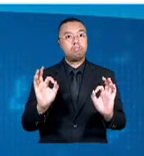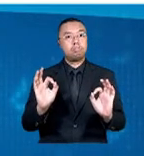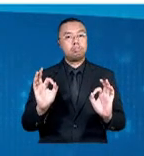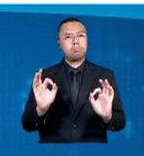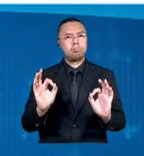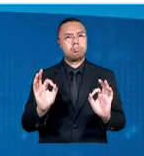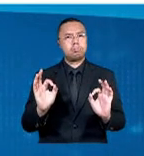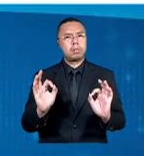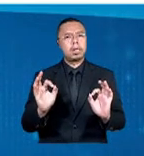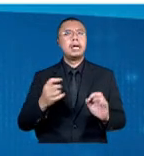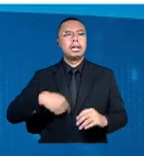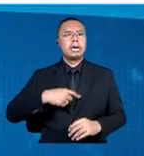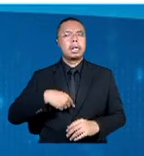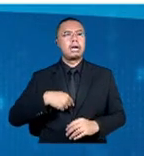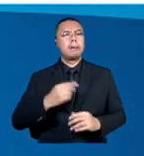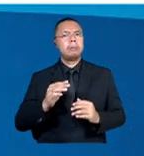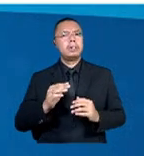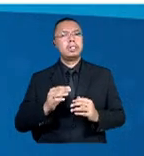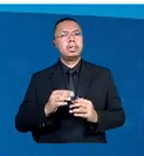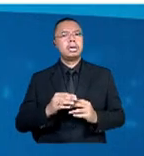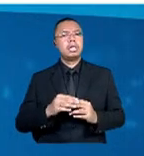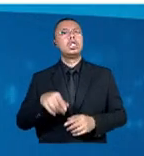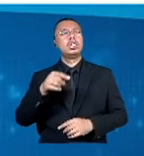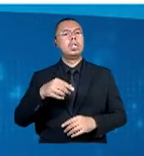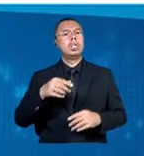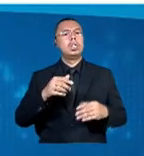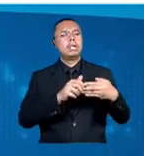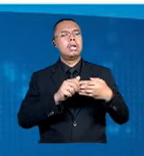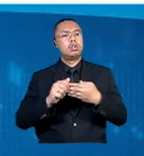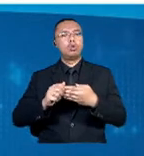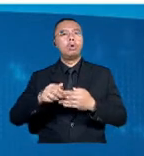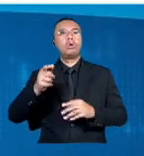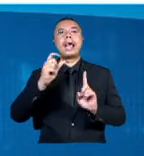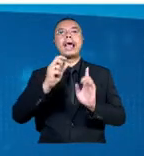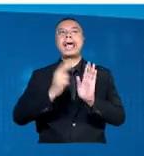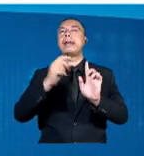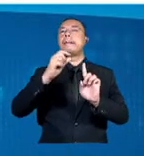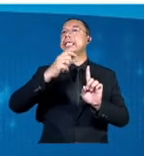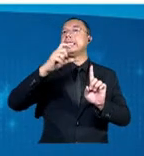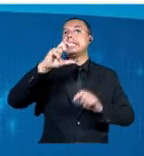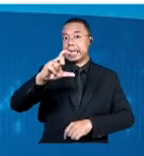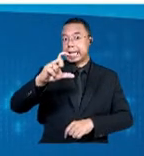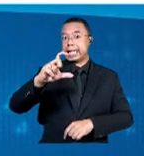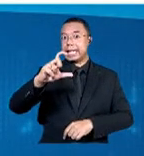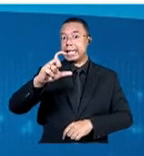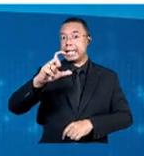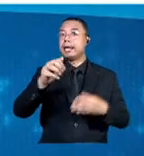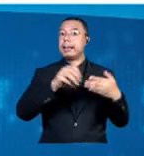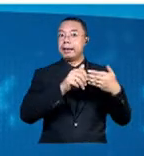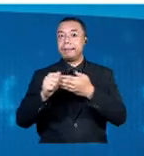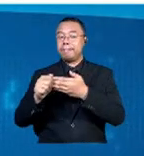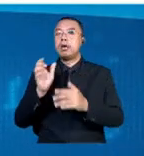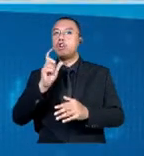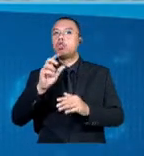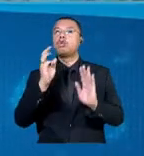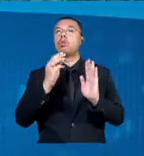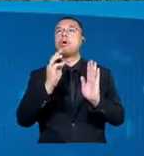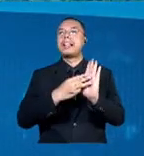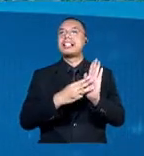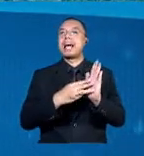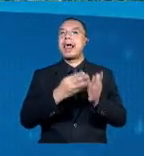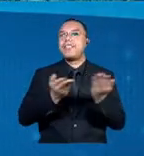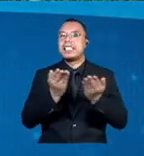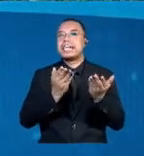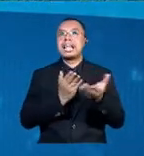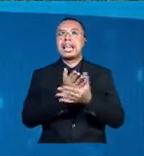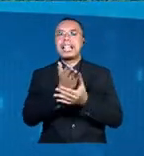Ya, kami terus dituntun oleh NPC mengenai fasilitas-fasilitas penginapan hotel harus